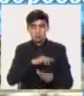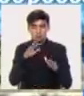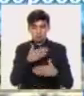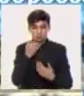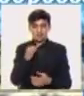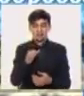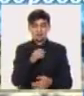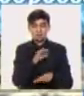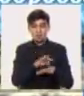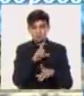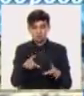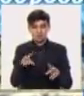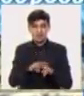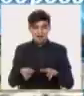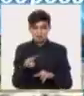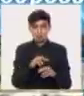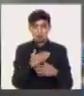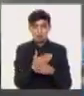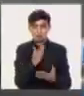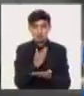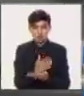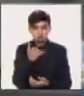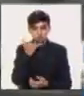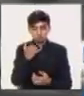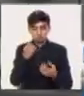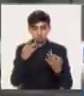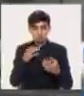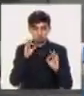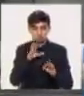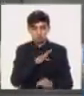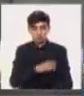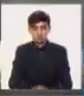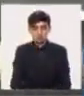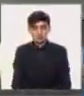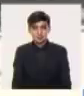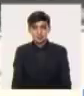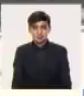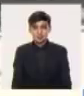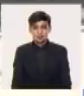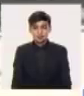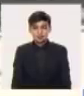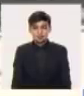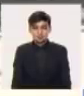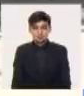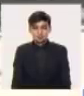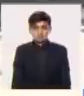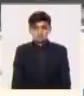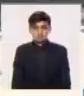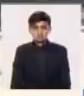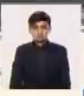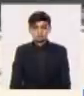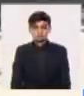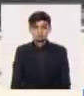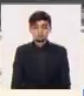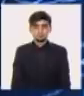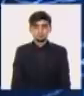барлығына бірдей тиісті көмек көрсетіліп жатқанын телефон арқылы мәлімдеді. Мейрамгүл Салқынбаева, Жасұлан Мақұлбеков, Информбюро, Қарағанды